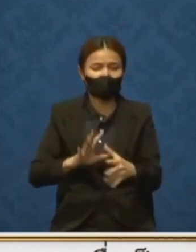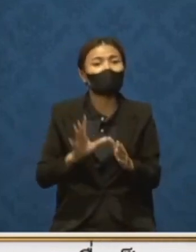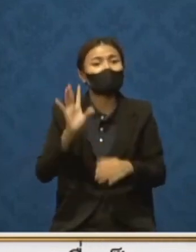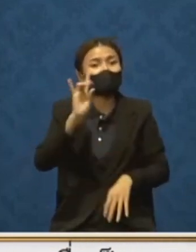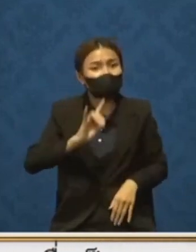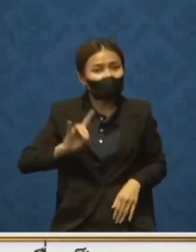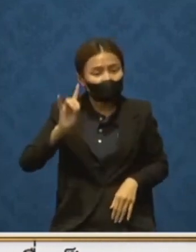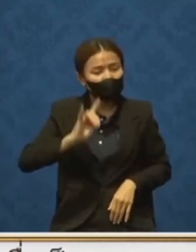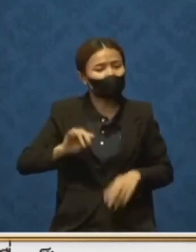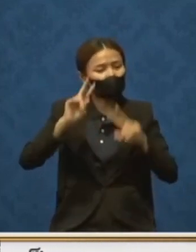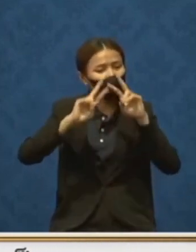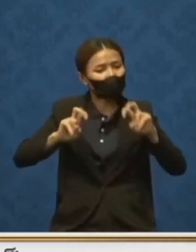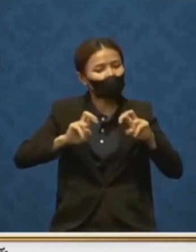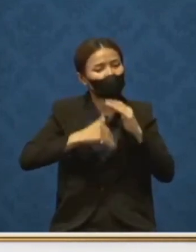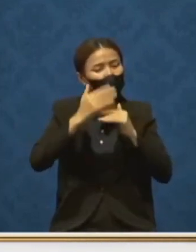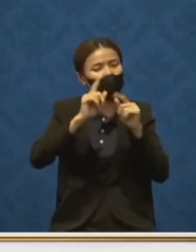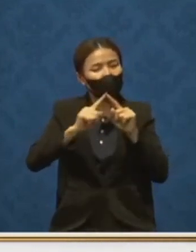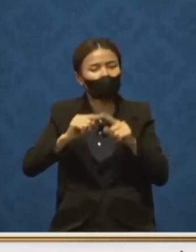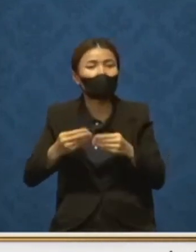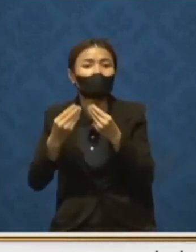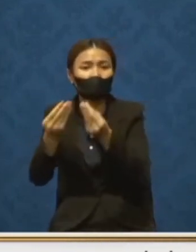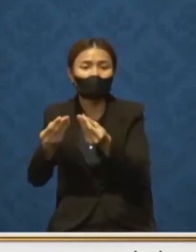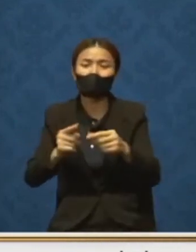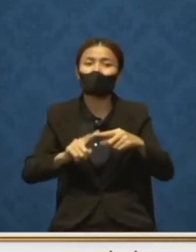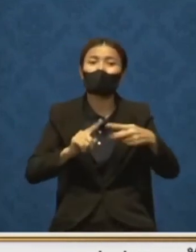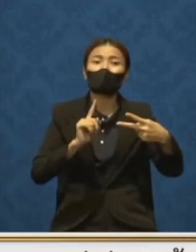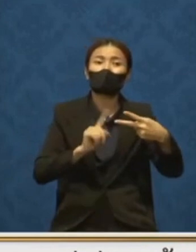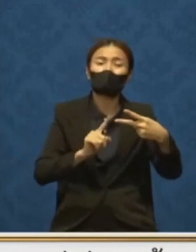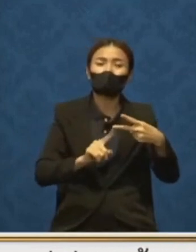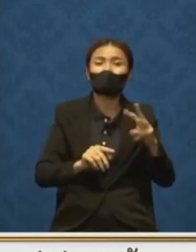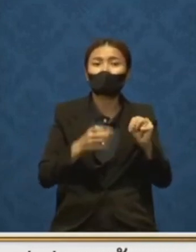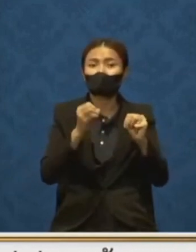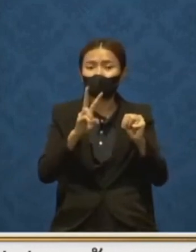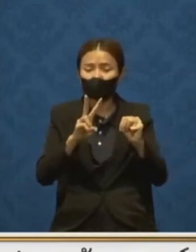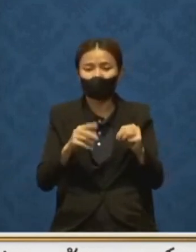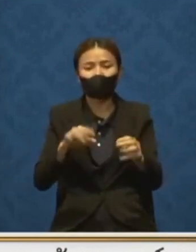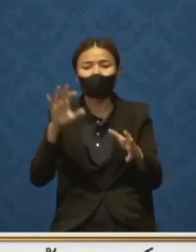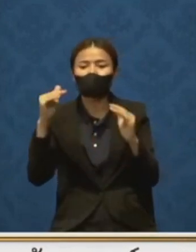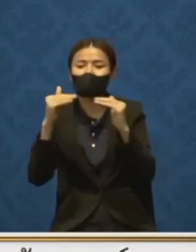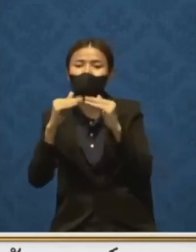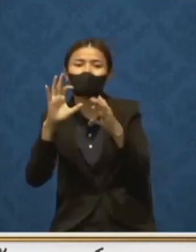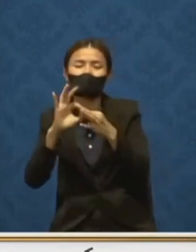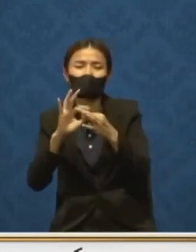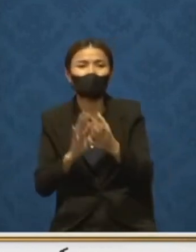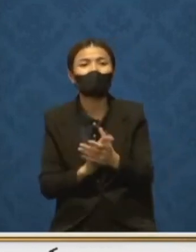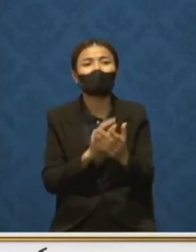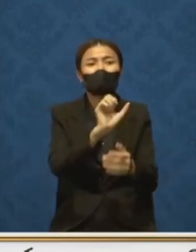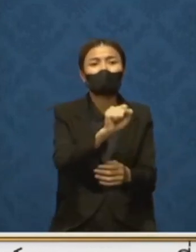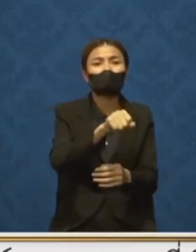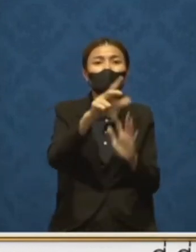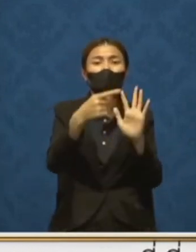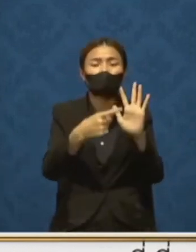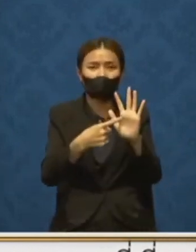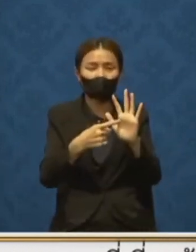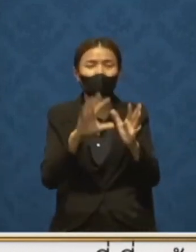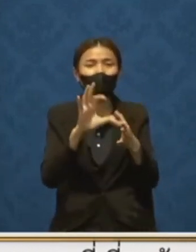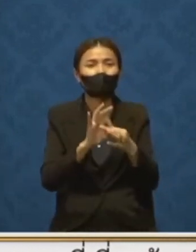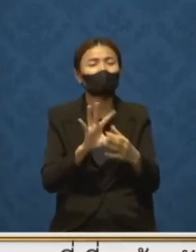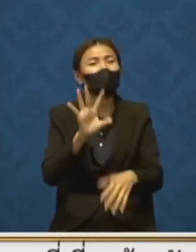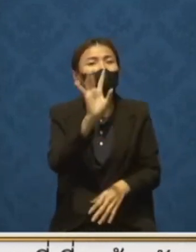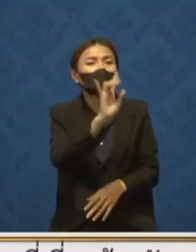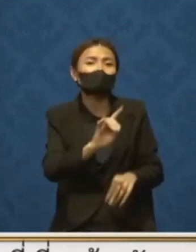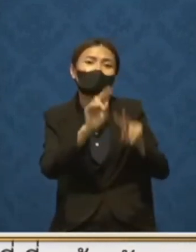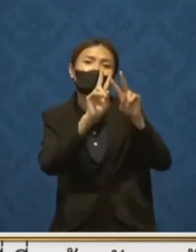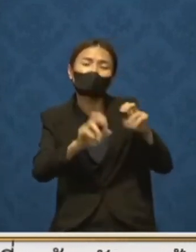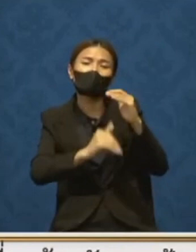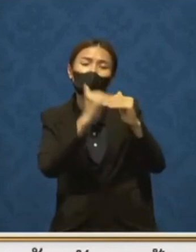าตรา12ในเรื่องสิทธิในการที่จะสมัครเป็นสมาชิกสภาการสัตวบาลหรือ